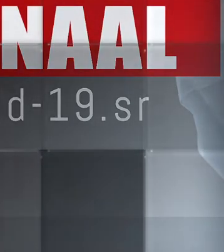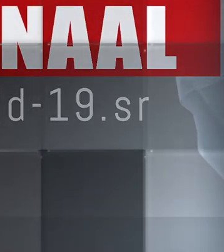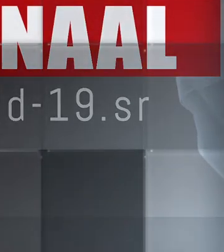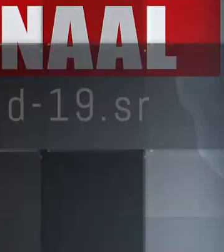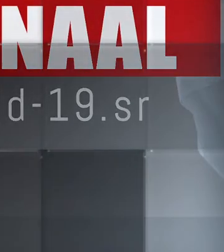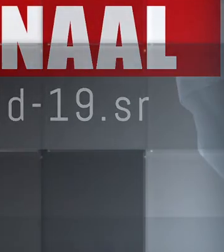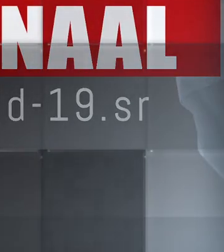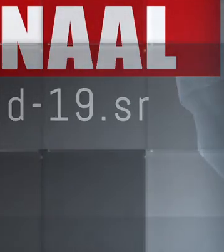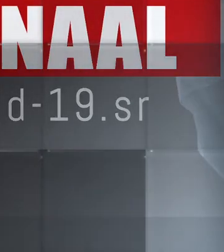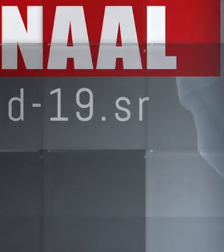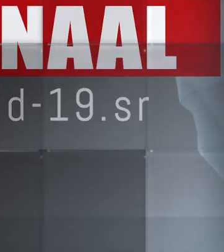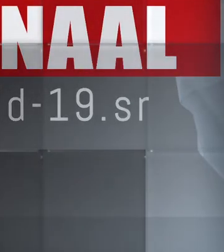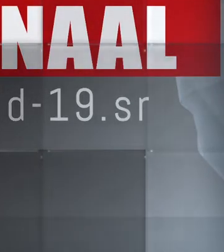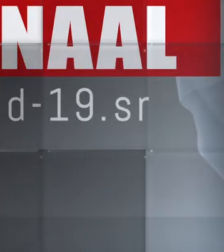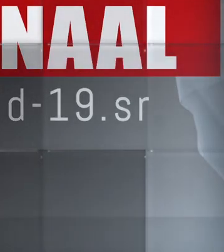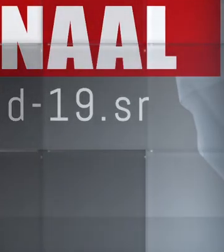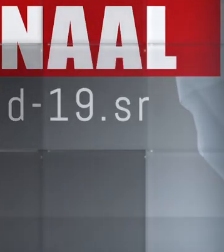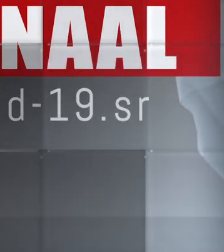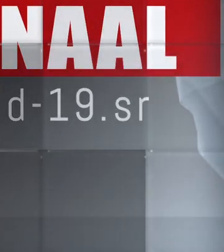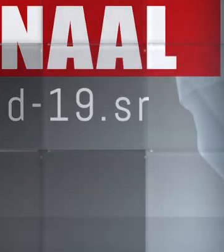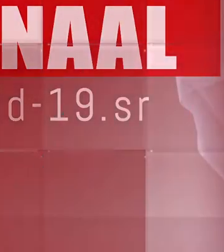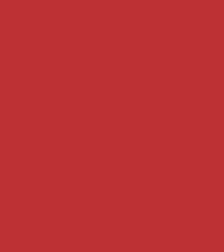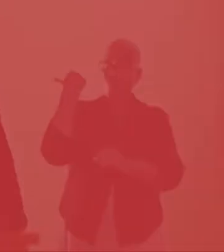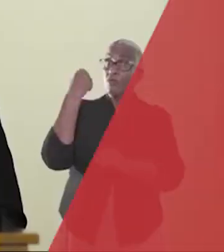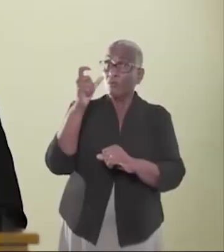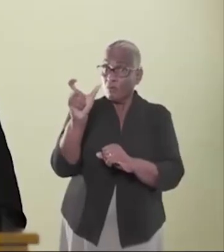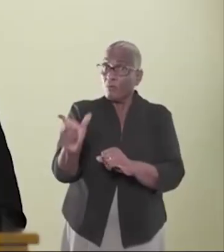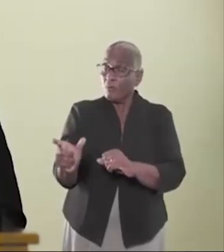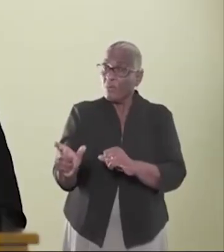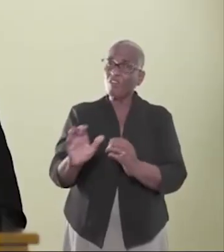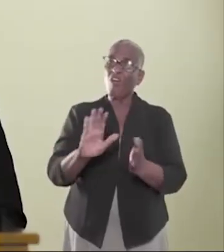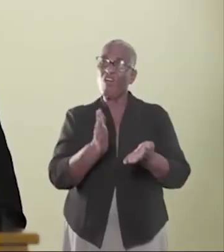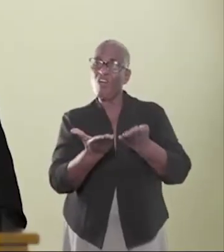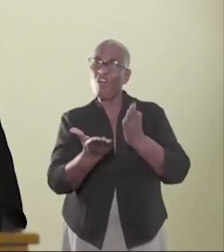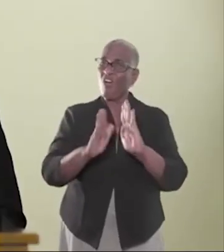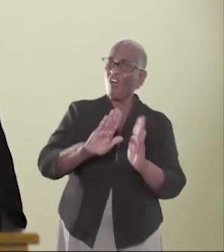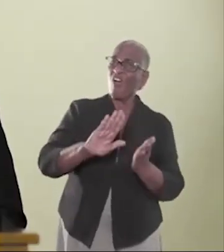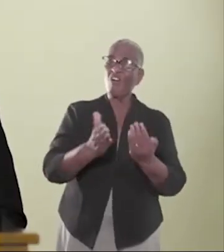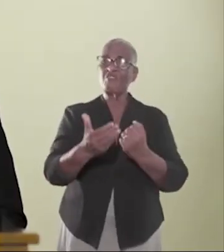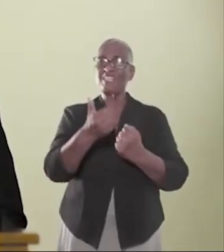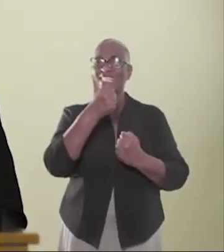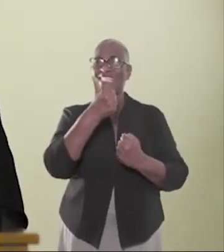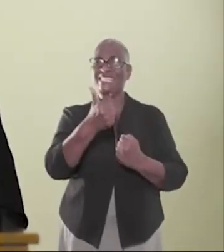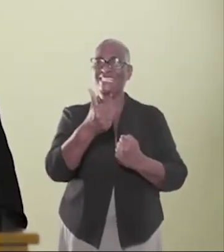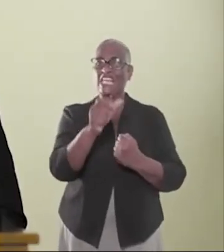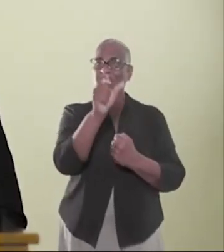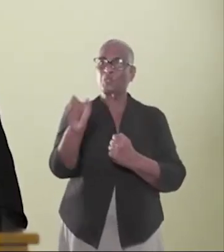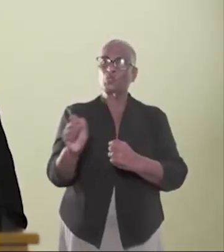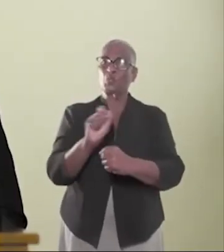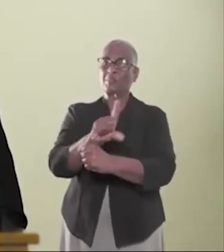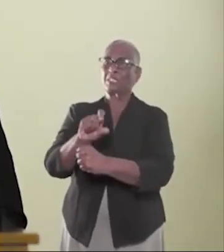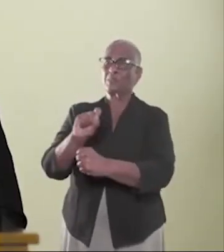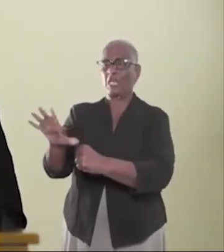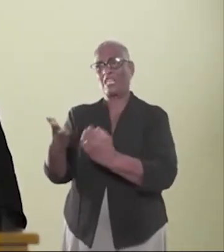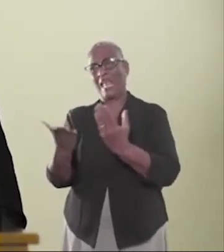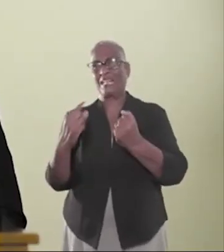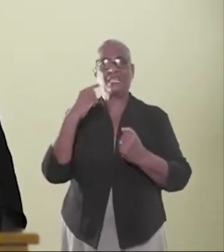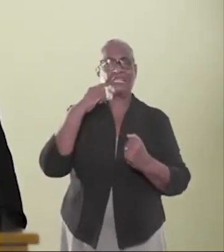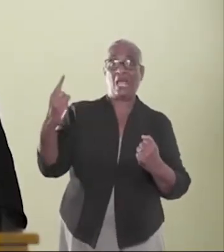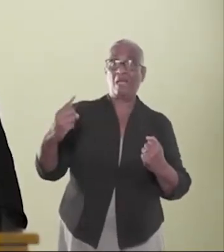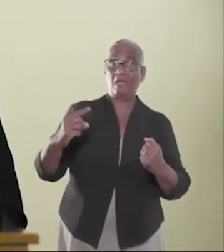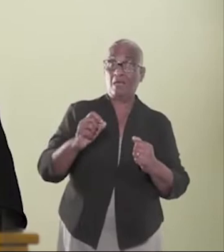niet. COVID-19 is nog niet voorbij. De vorige week hebben wij een gemiddeld aantal van 6 besmettingen per dag